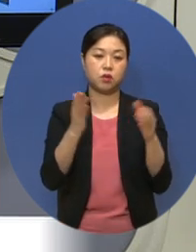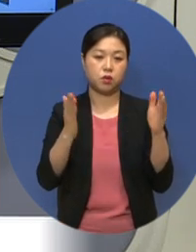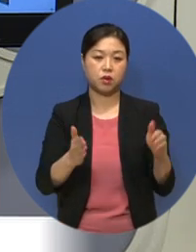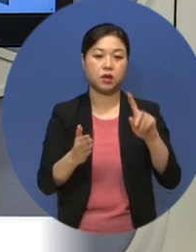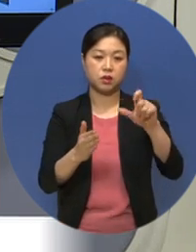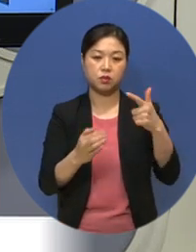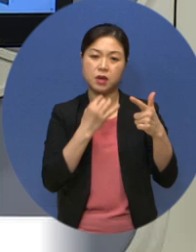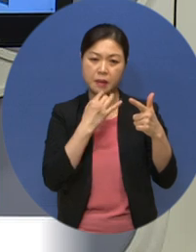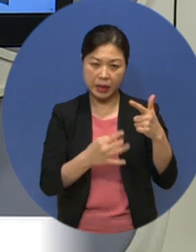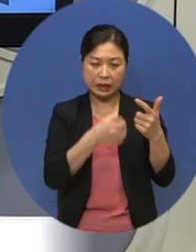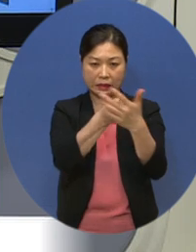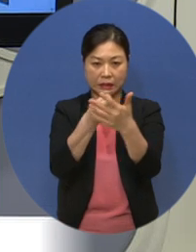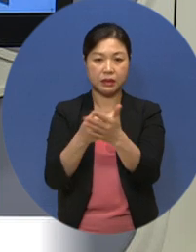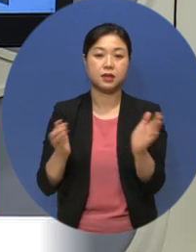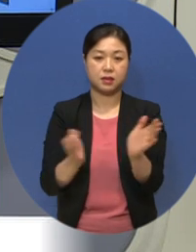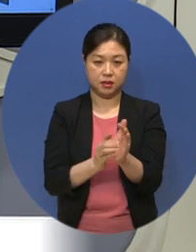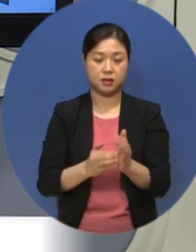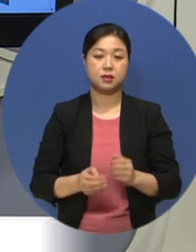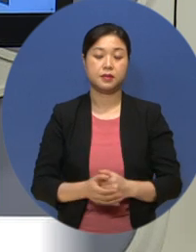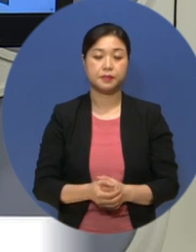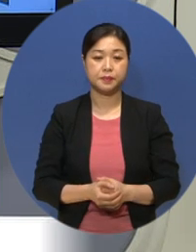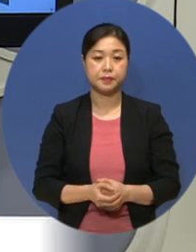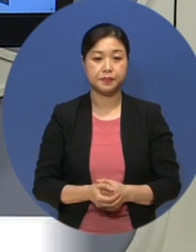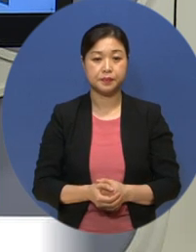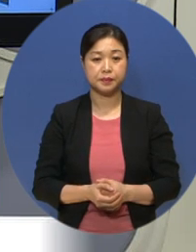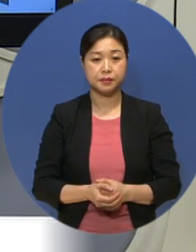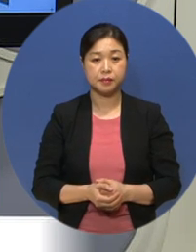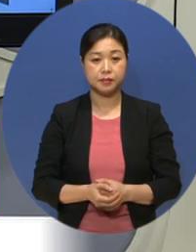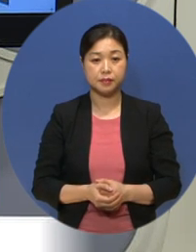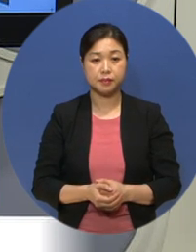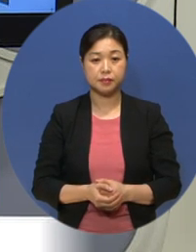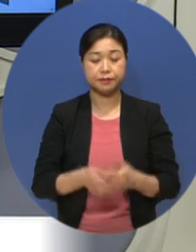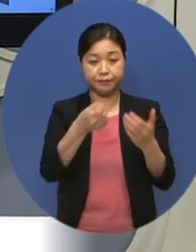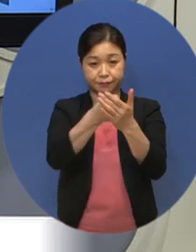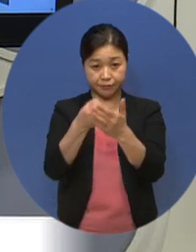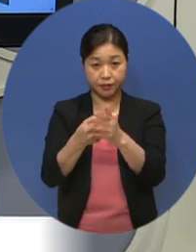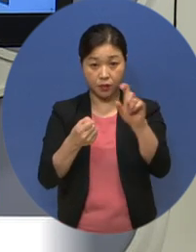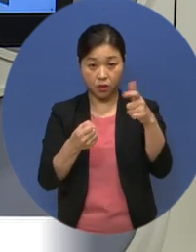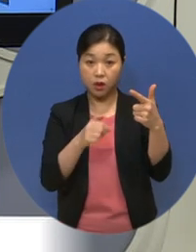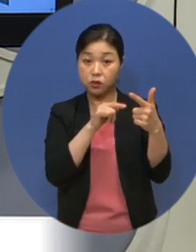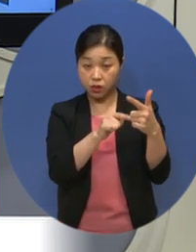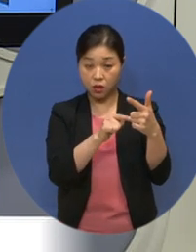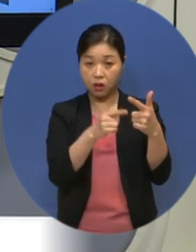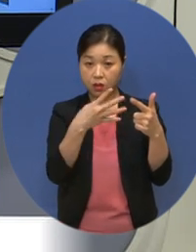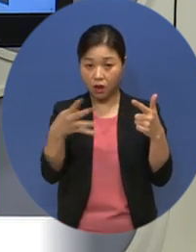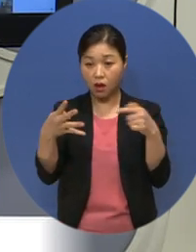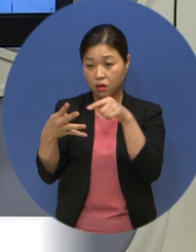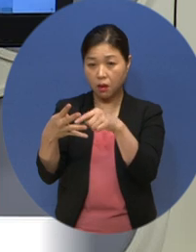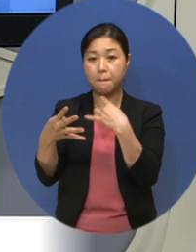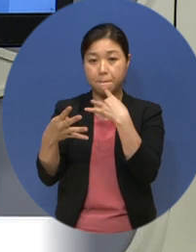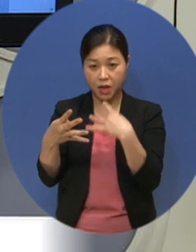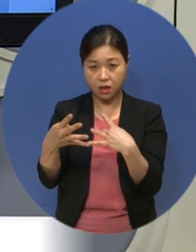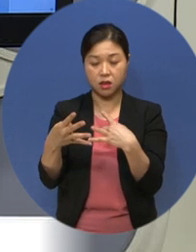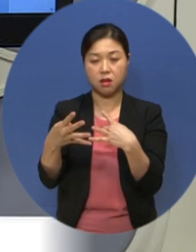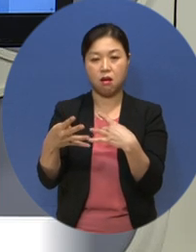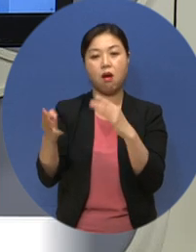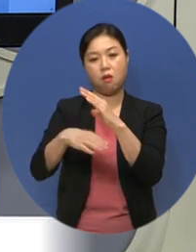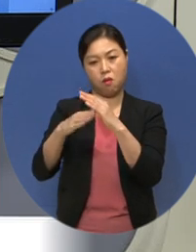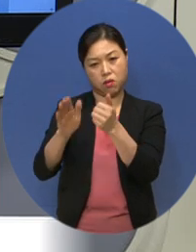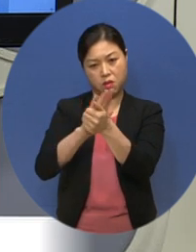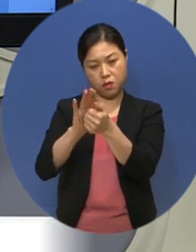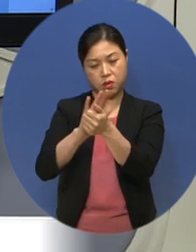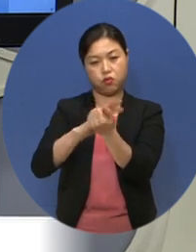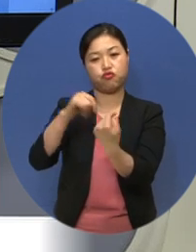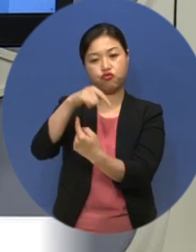지정해 그친 것으로 나타났습니다 또한 지정된 16개 소중 단내 곳만이 정식 서비스의